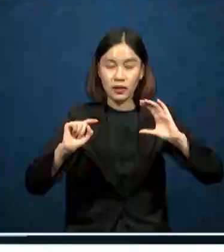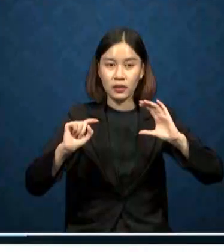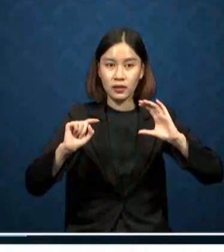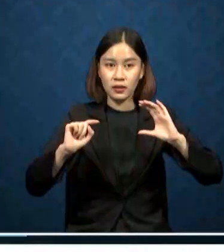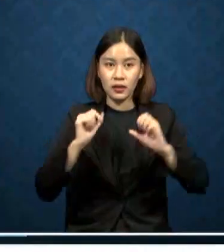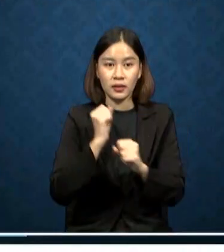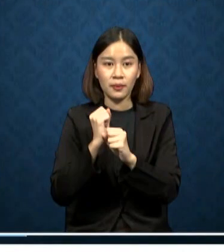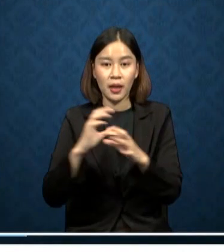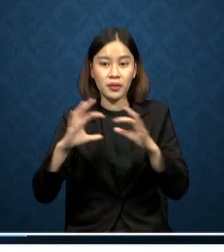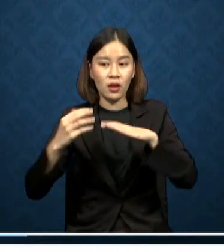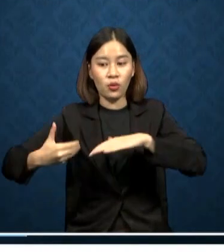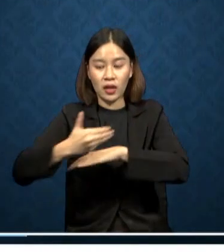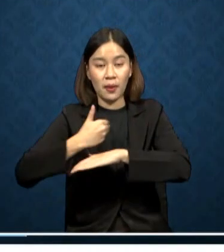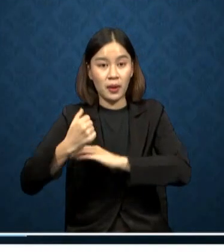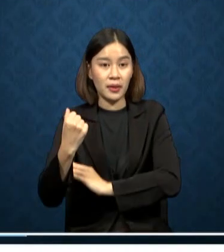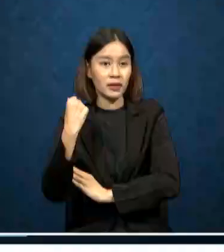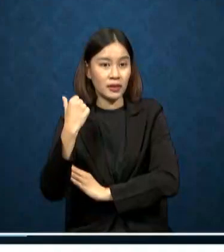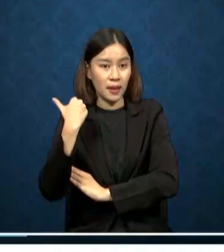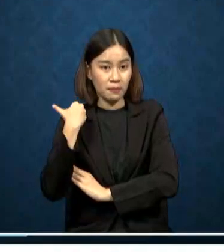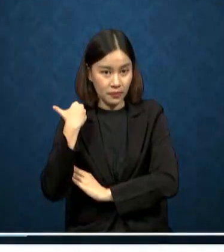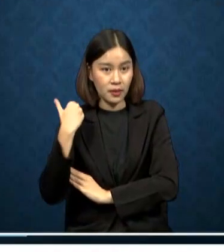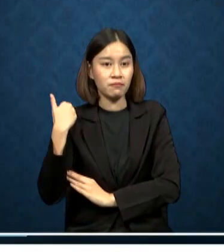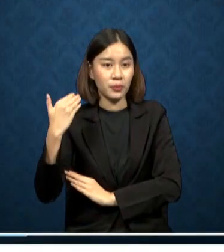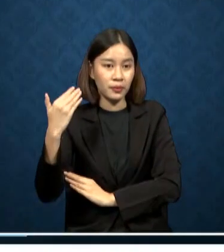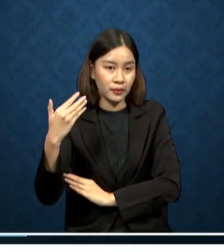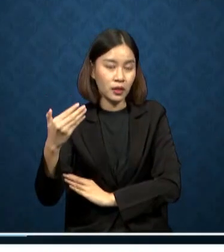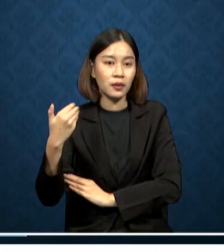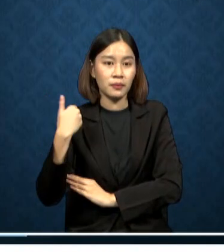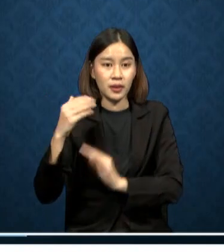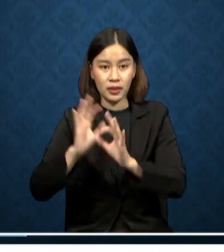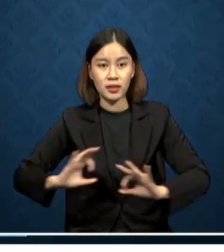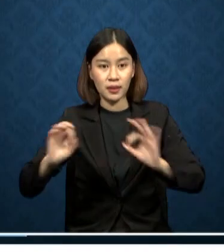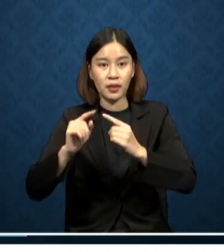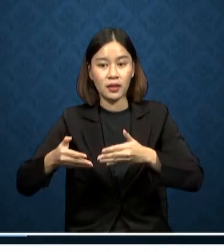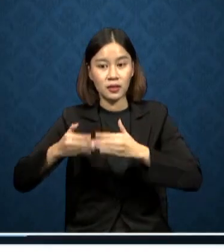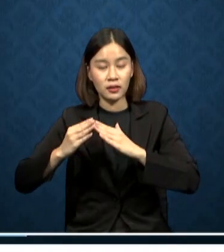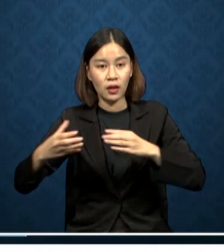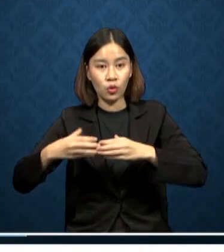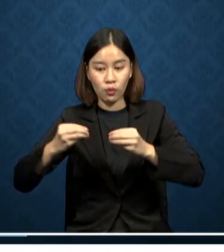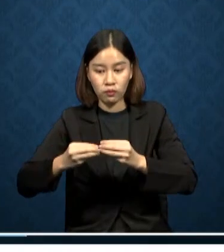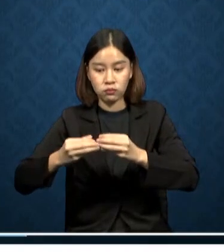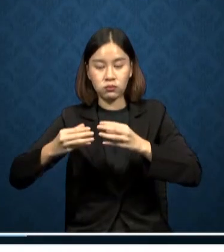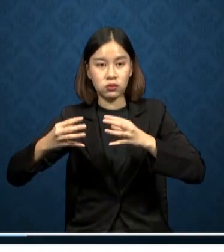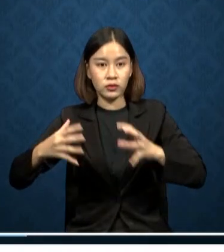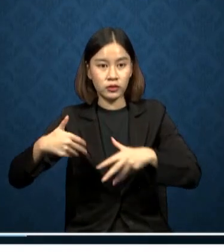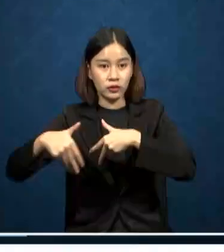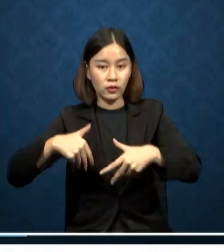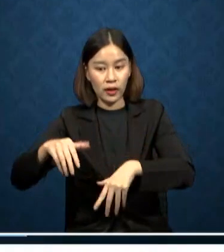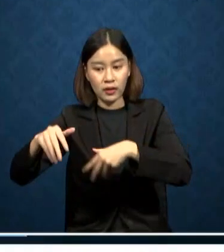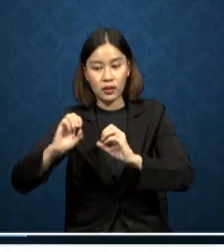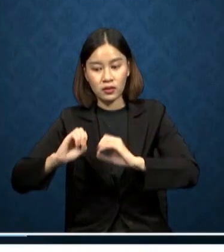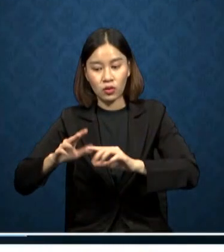การดำเนินงานทางการเมืองอย่างเข้มค้นมาแล้วในรยะ 1. โดยเฉพาะการจดตั้งขยายมวนชน ด้วยการบวมเพรา